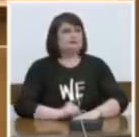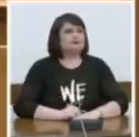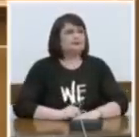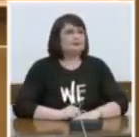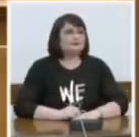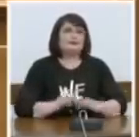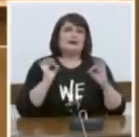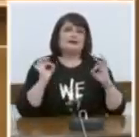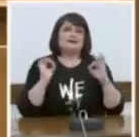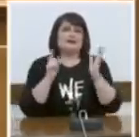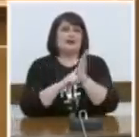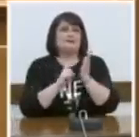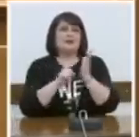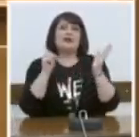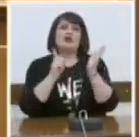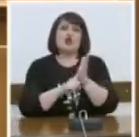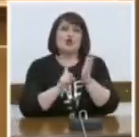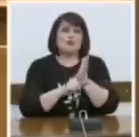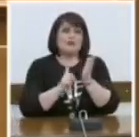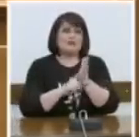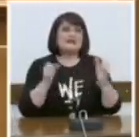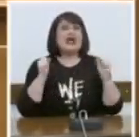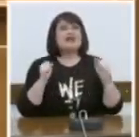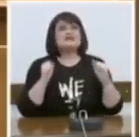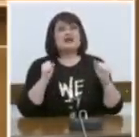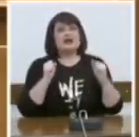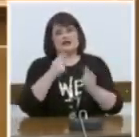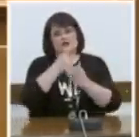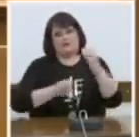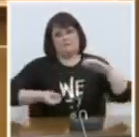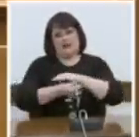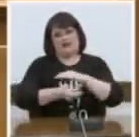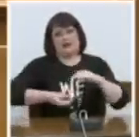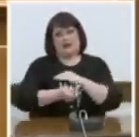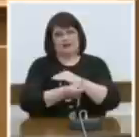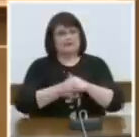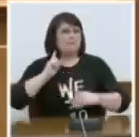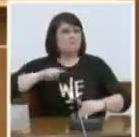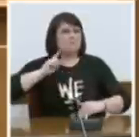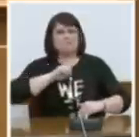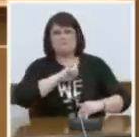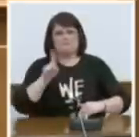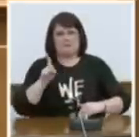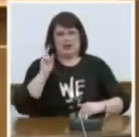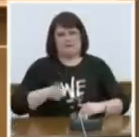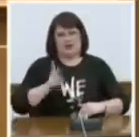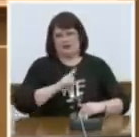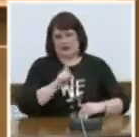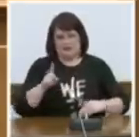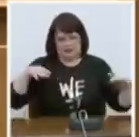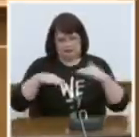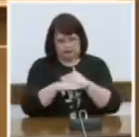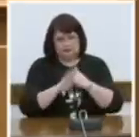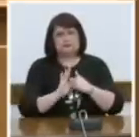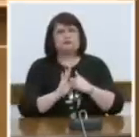πρέπει να εξασφαλίζονται νόμιμες και ασφαλείς οδοί μετανάστευσης για να αποδυναμωθούν οι παράνομες επικίνδυνες οδοί, οι χώρες